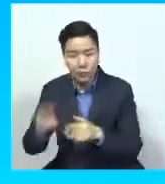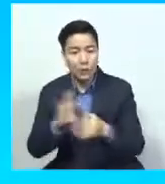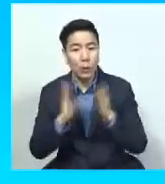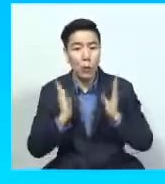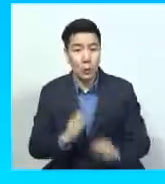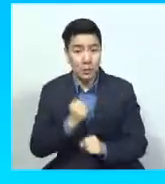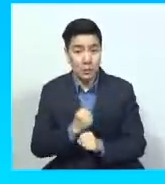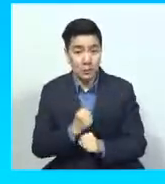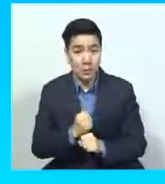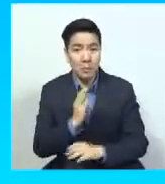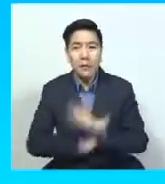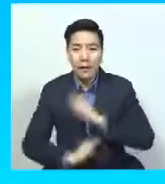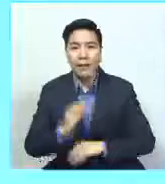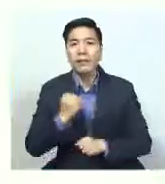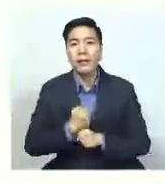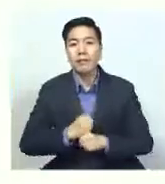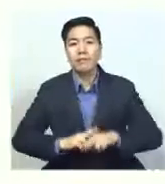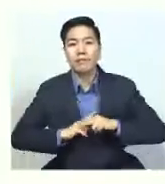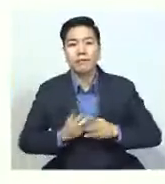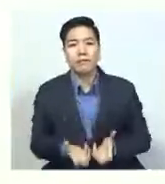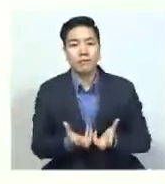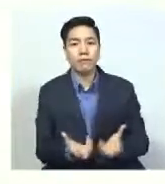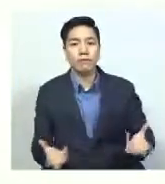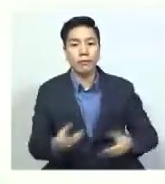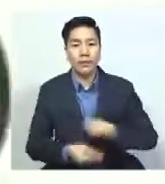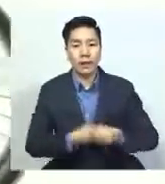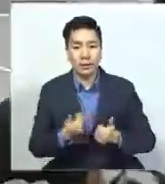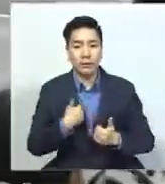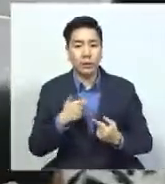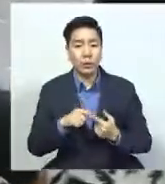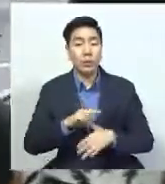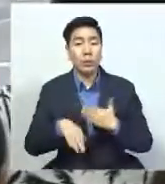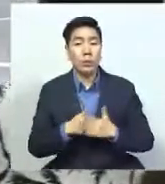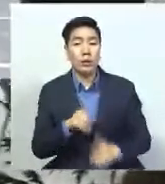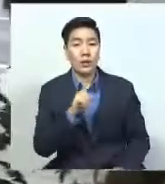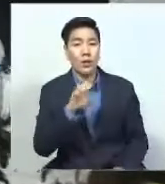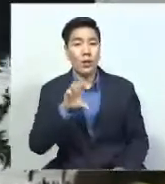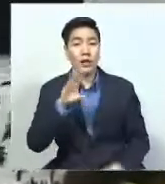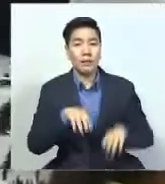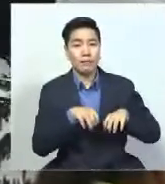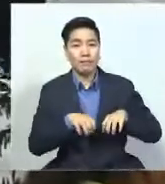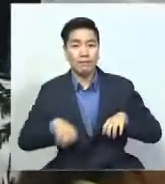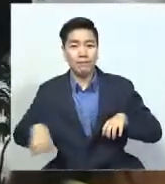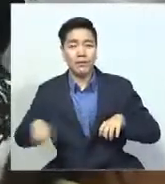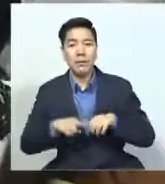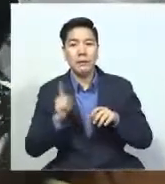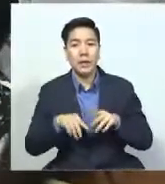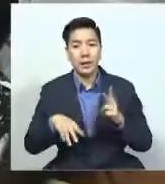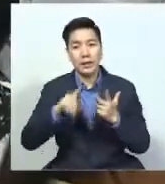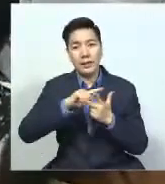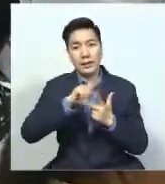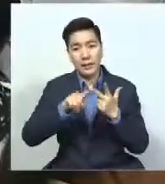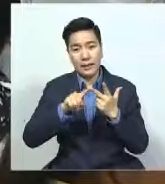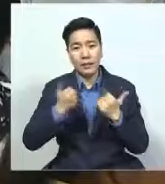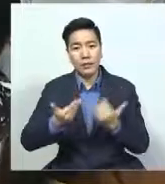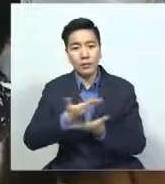ที่เป็นฝีมือของคนพิการมาจัดจำหน่ายด้วยนะคะมีมากว่า150บูธทีเดียวอันนี้เป็นเวทีกลาง